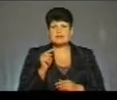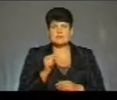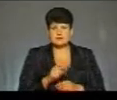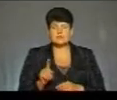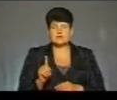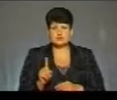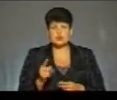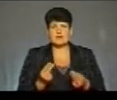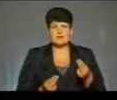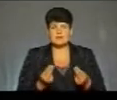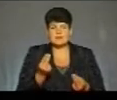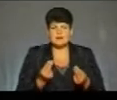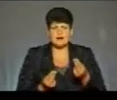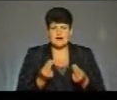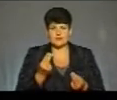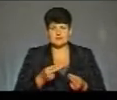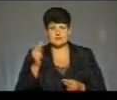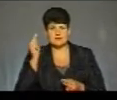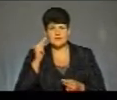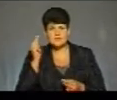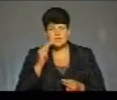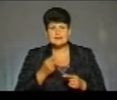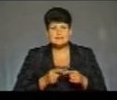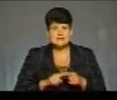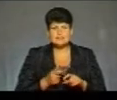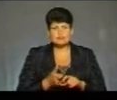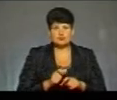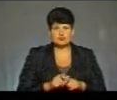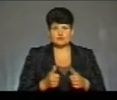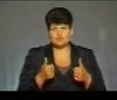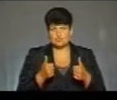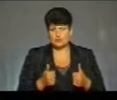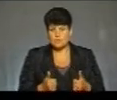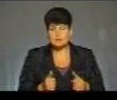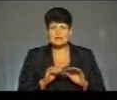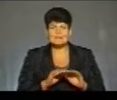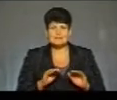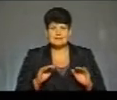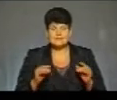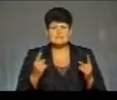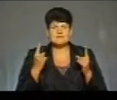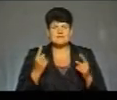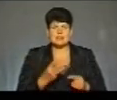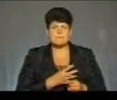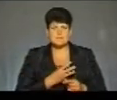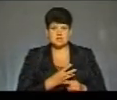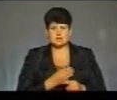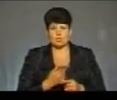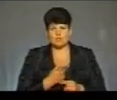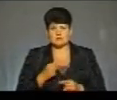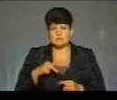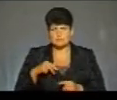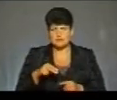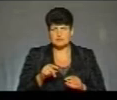що граючись навчаємося, це дуже і дуже добре. І діти з великим бажанням хочуть йти до